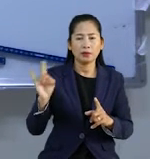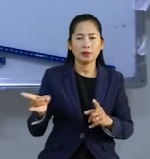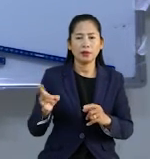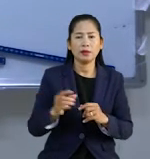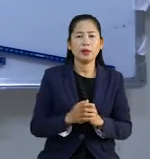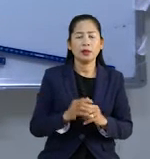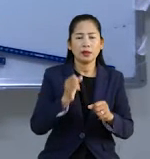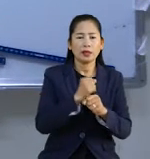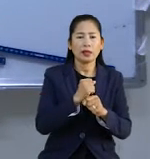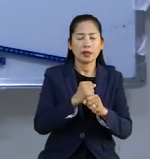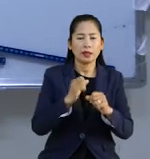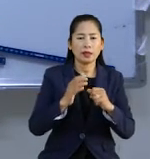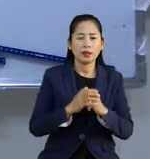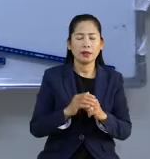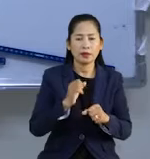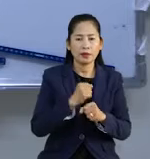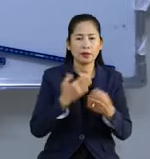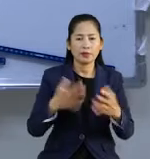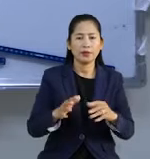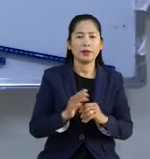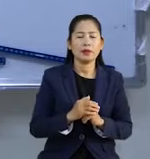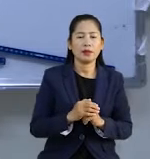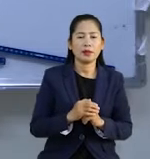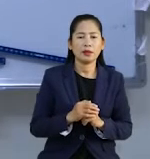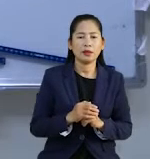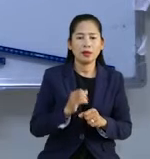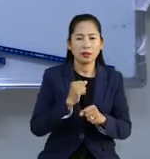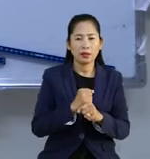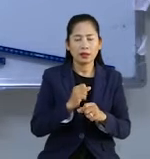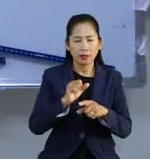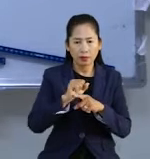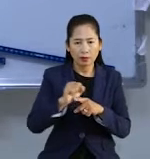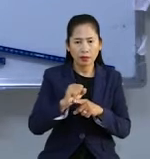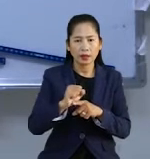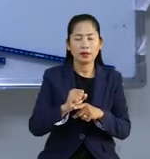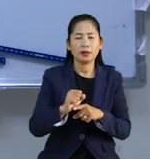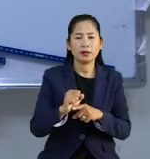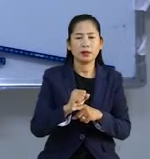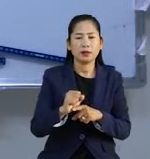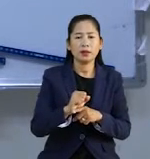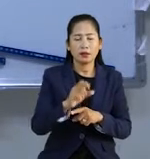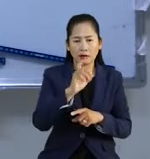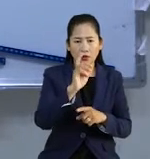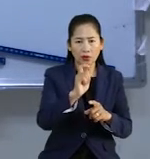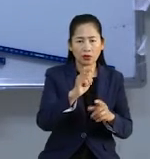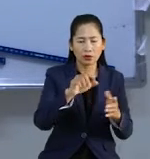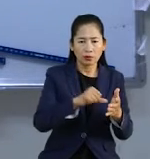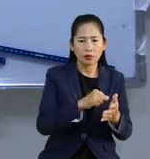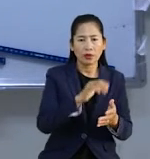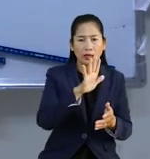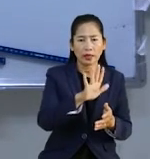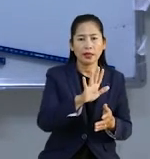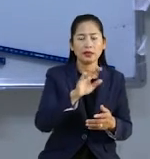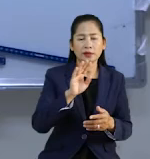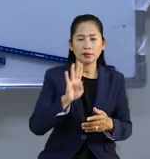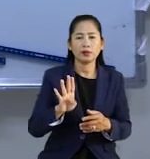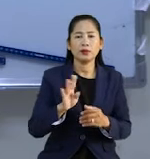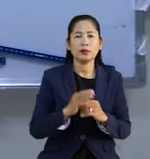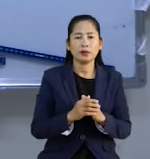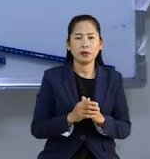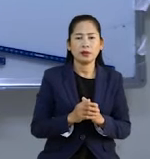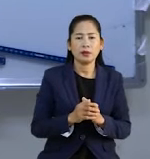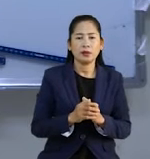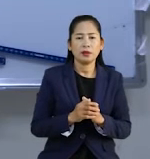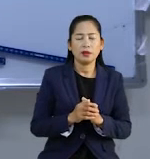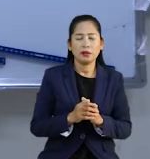លោកគ្រូបានដាក់កិច្ចការឲ្យកូនធ្វើដែរកិច្ចការគឺលំហាត់បាទលំហាត់ខទំព័រ54